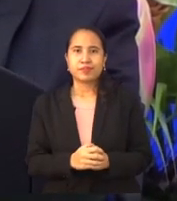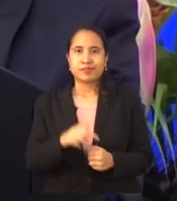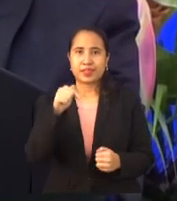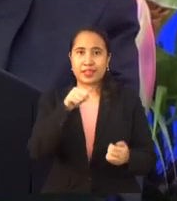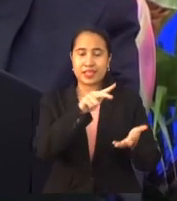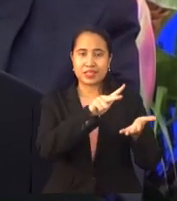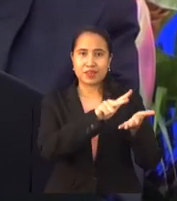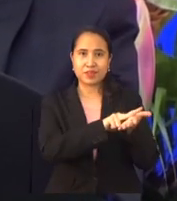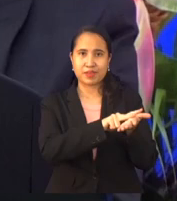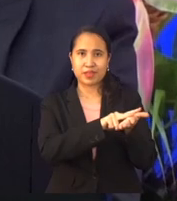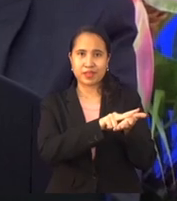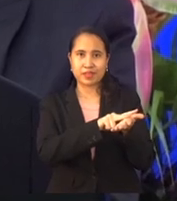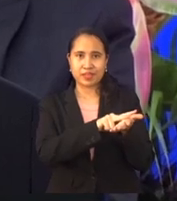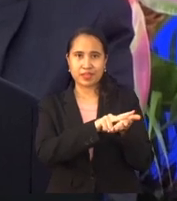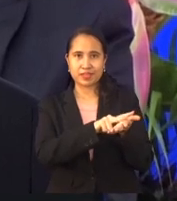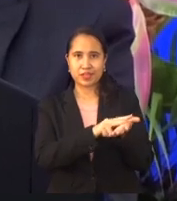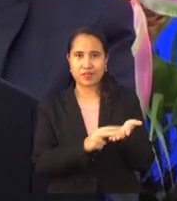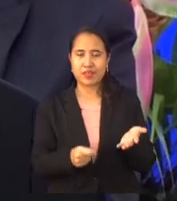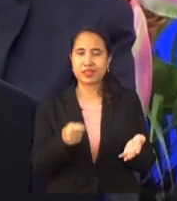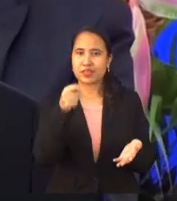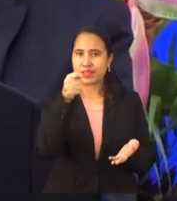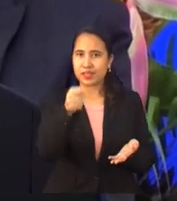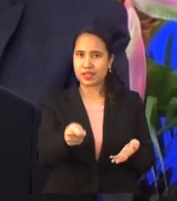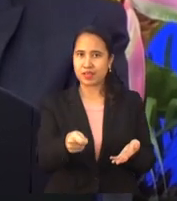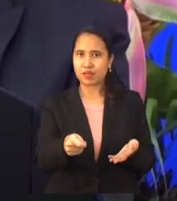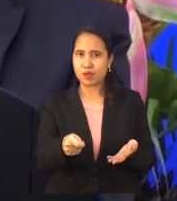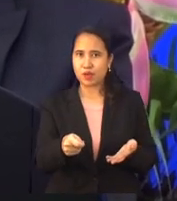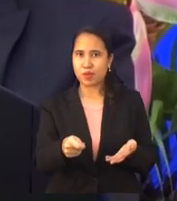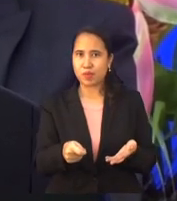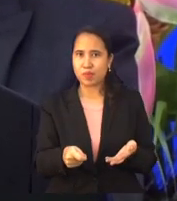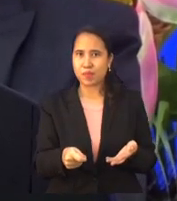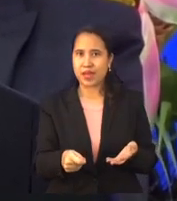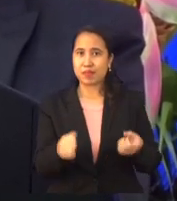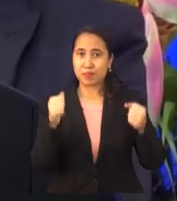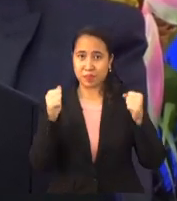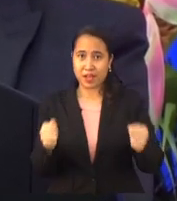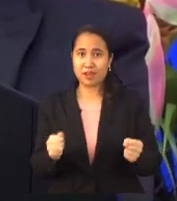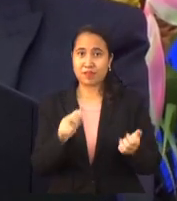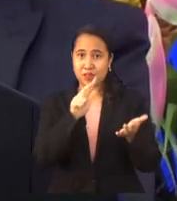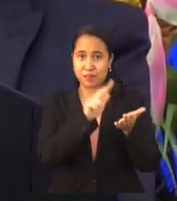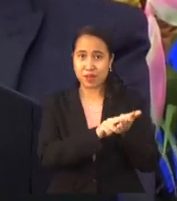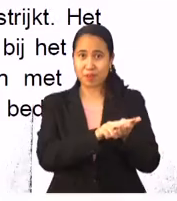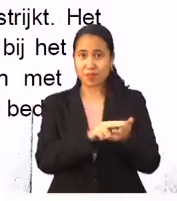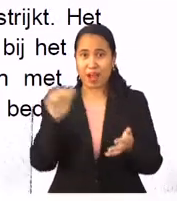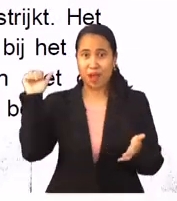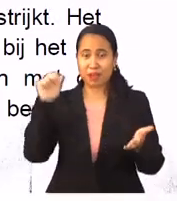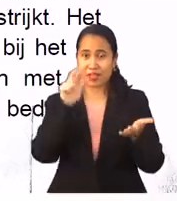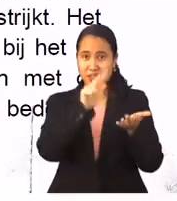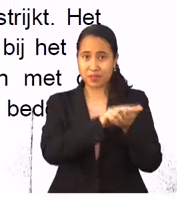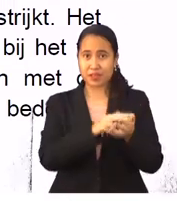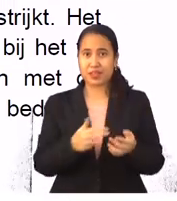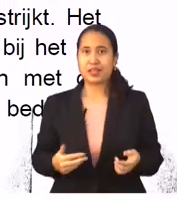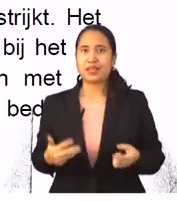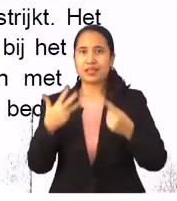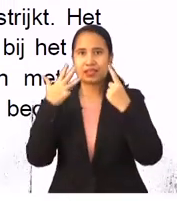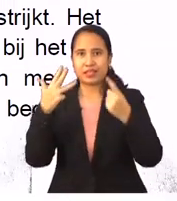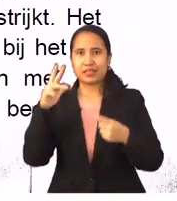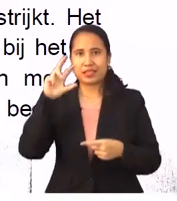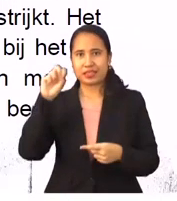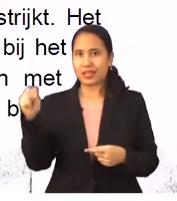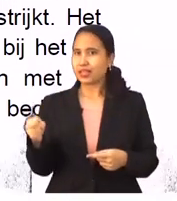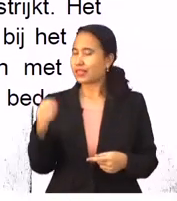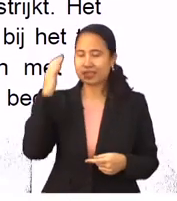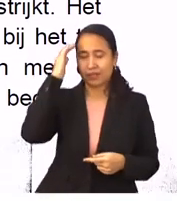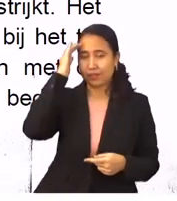wet dat de wetgever bij het tot stand brengen van de Amnestiewet 1989 geen rekening heeft gehouden met de